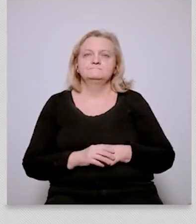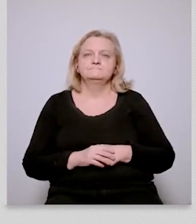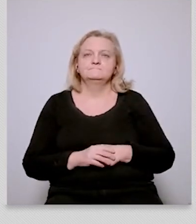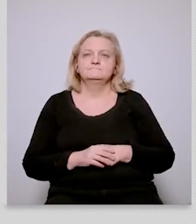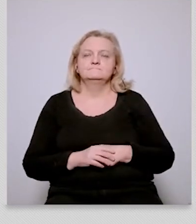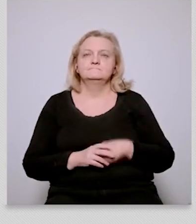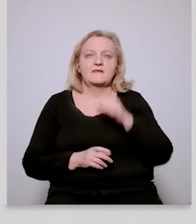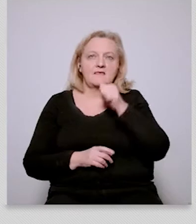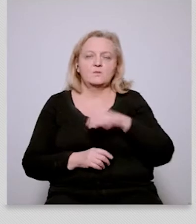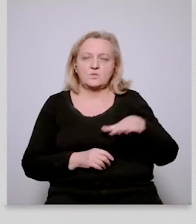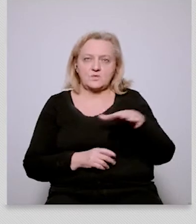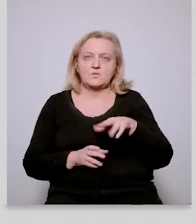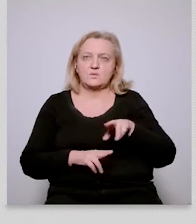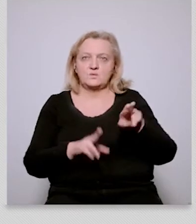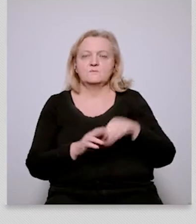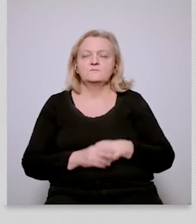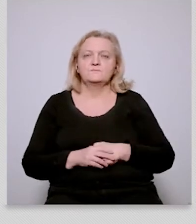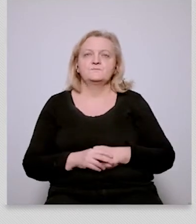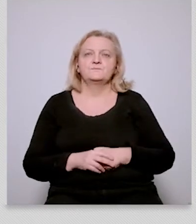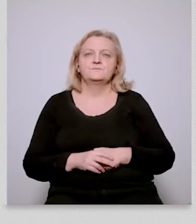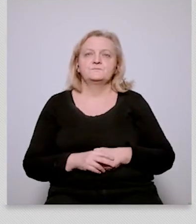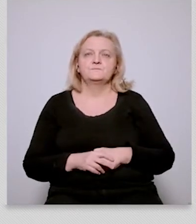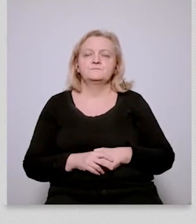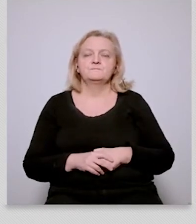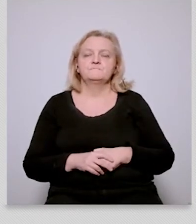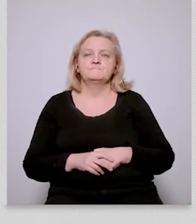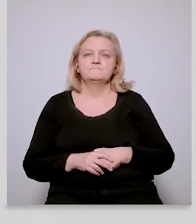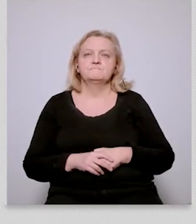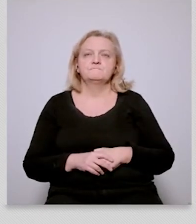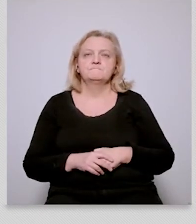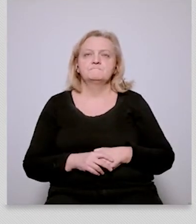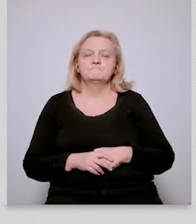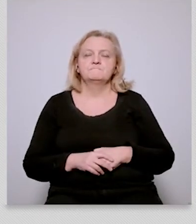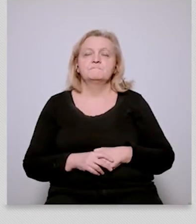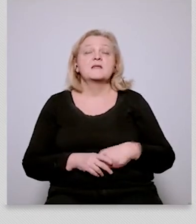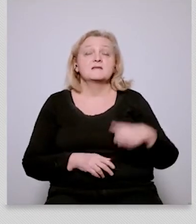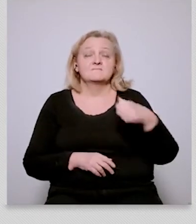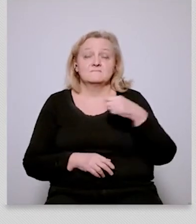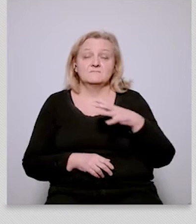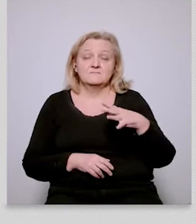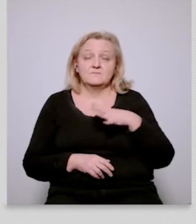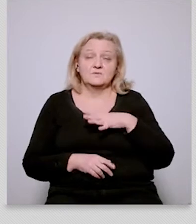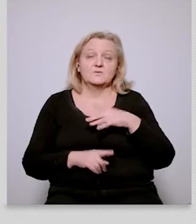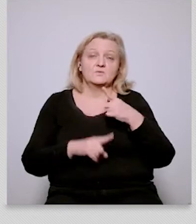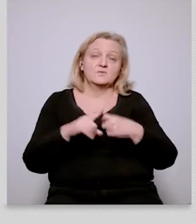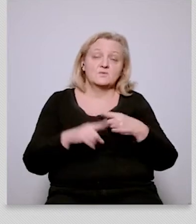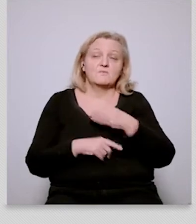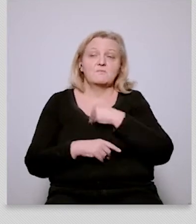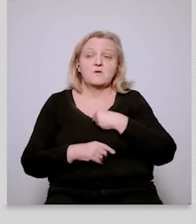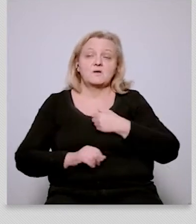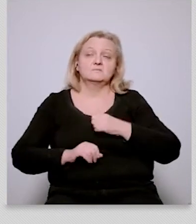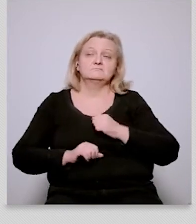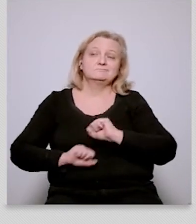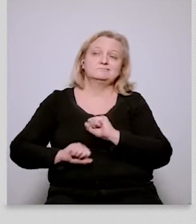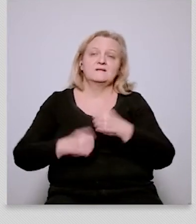Europejską i tutaj były pewnego rodzaju próby oporu ze strony Polski Czesi